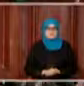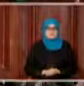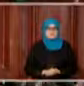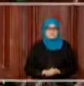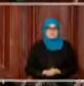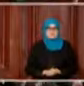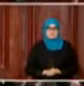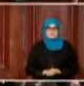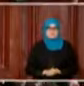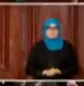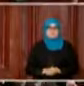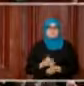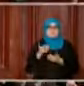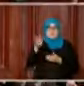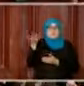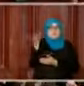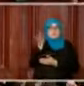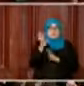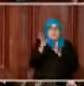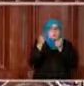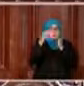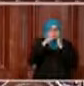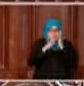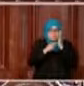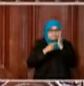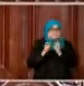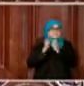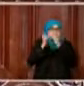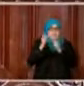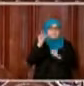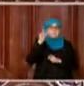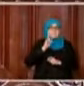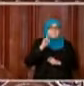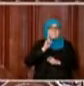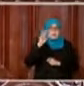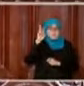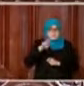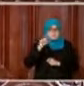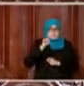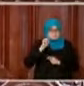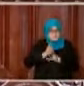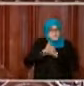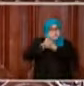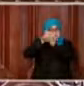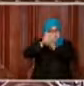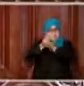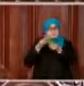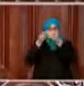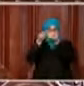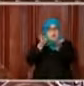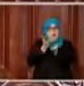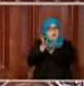وما أحوج المرأة إلى مزيد دعم حقوقها